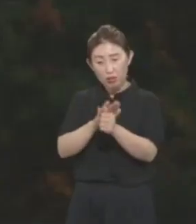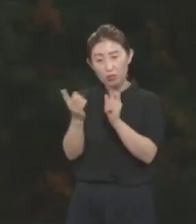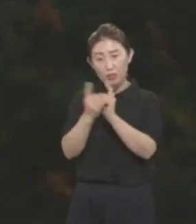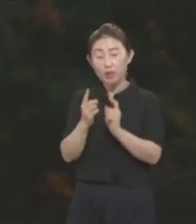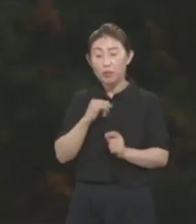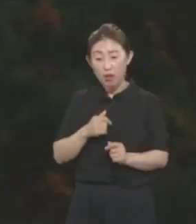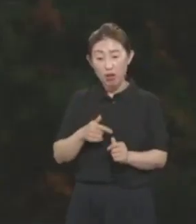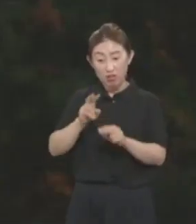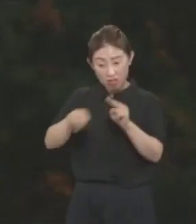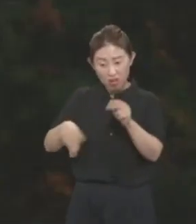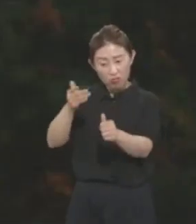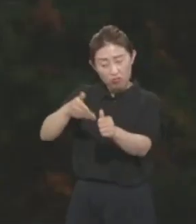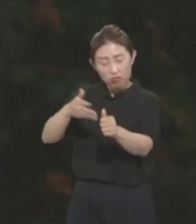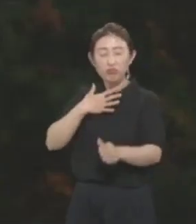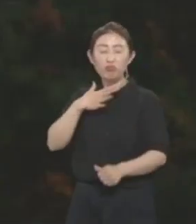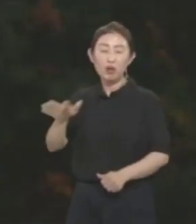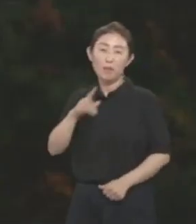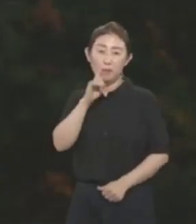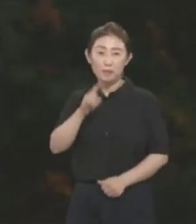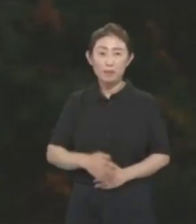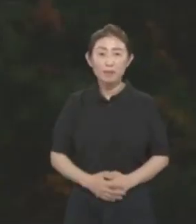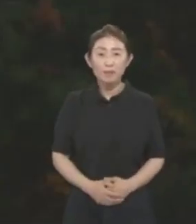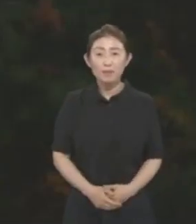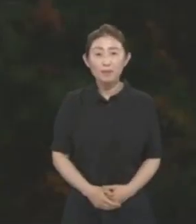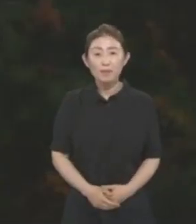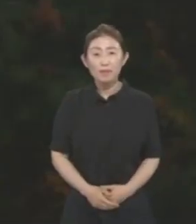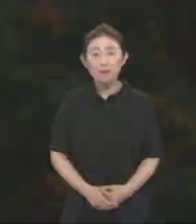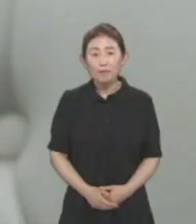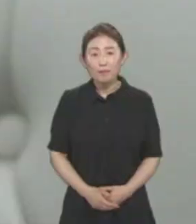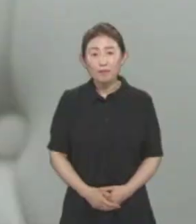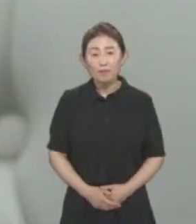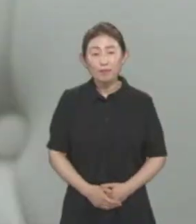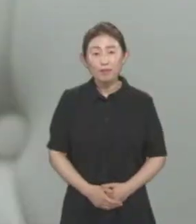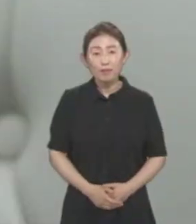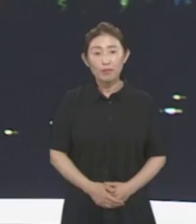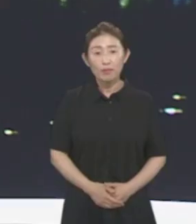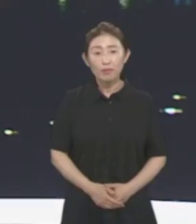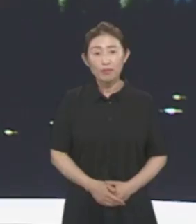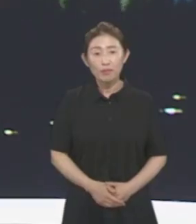사퇴 종용을 한 사실이 없다고 반박해왔습니다.